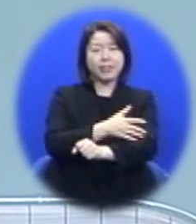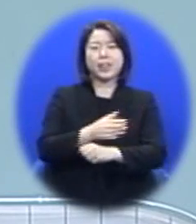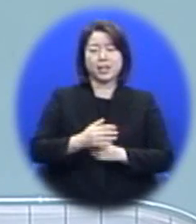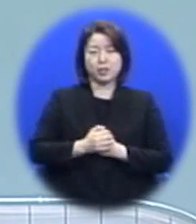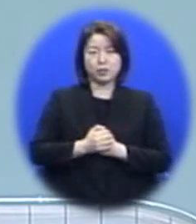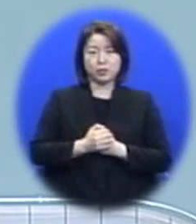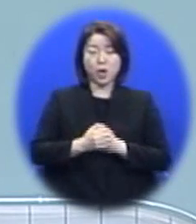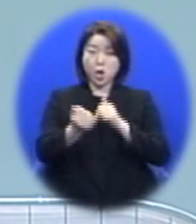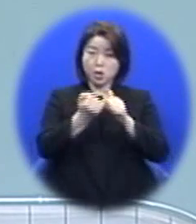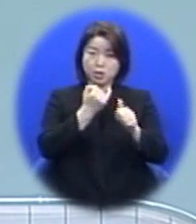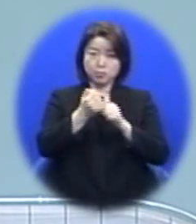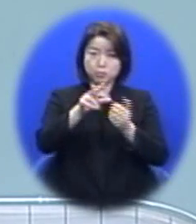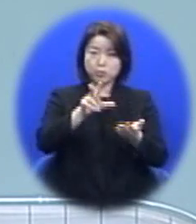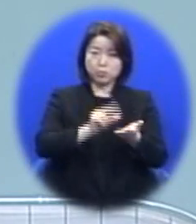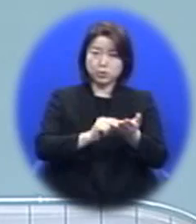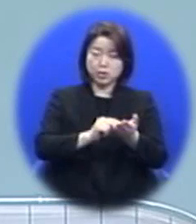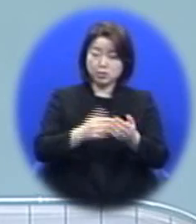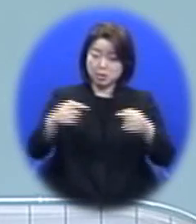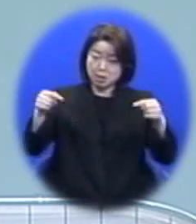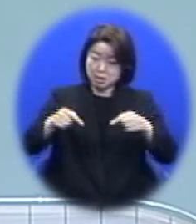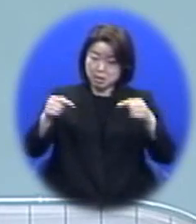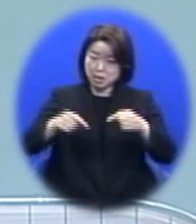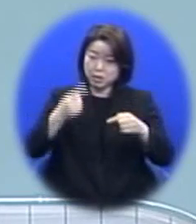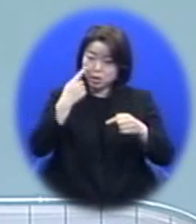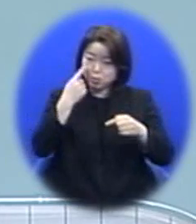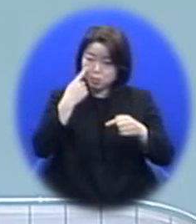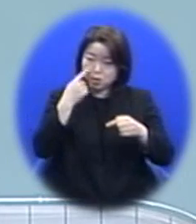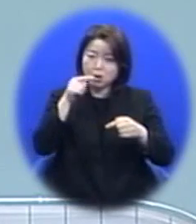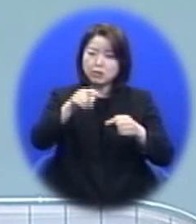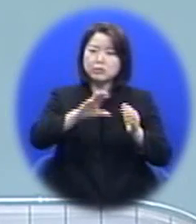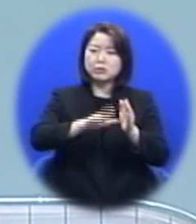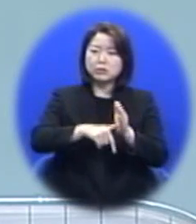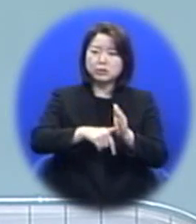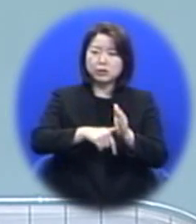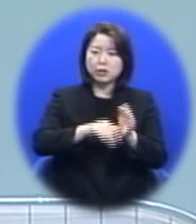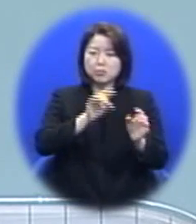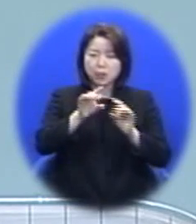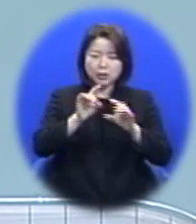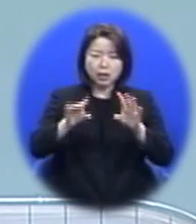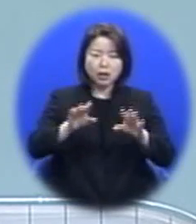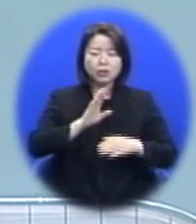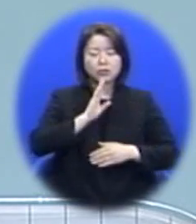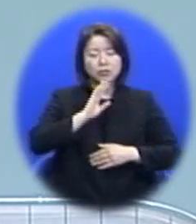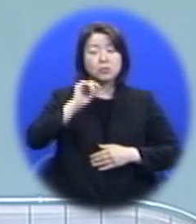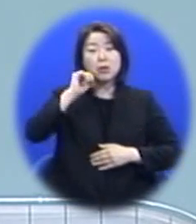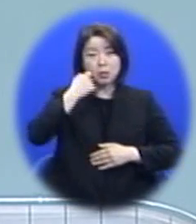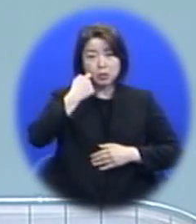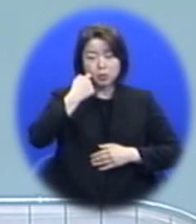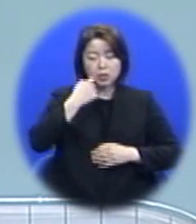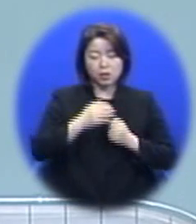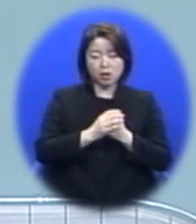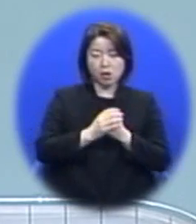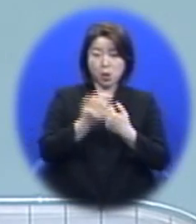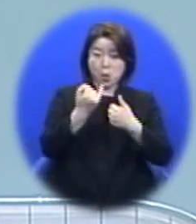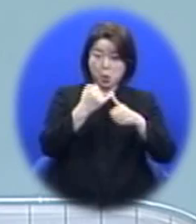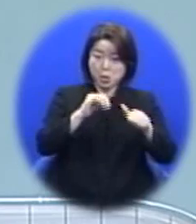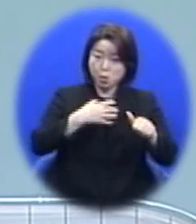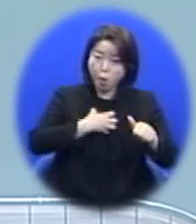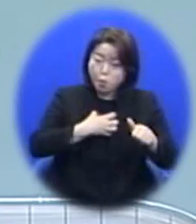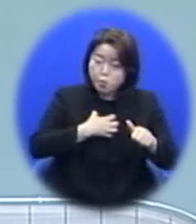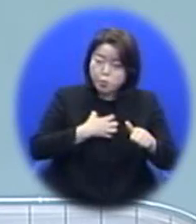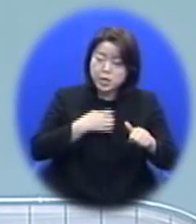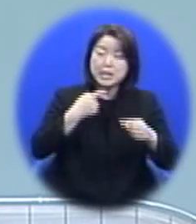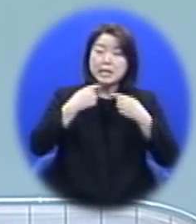문제는 늘 상담해 보면 그때마다 느끼지만 참 어렵습니다. 이혼의 위기를 겪는